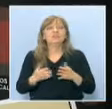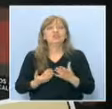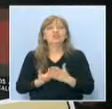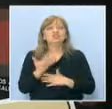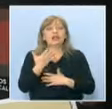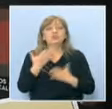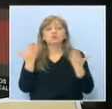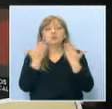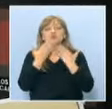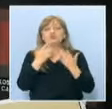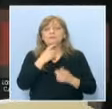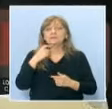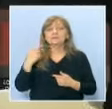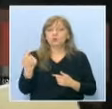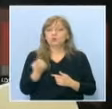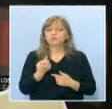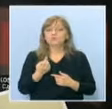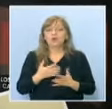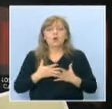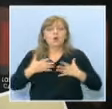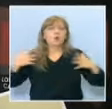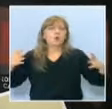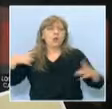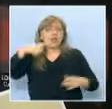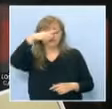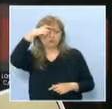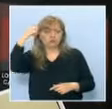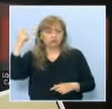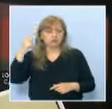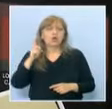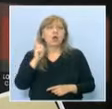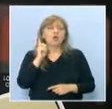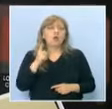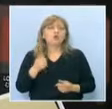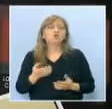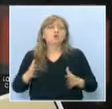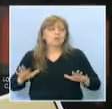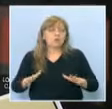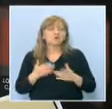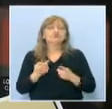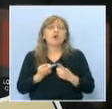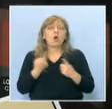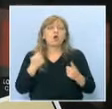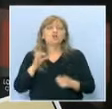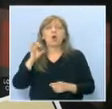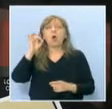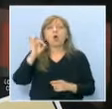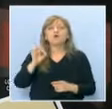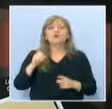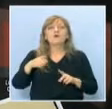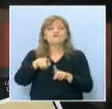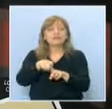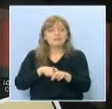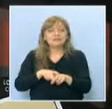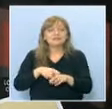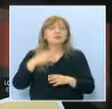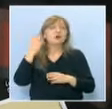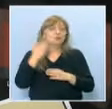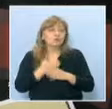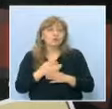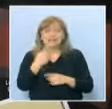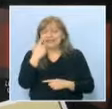година. Огромен труд, който е от октомври месец до последните, даже мигови преди да